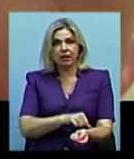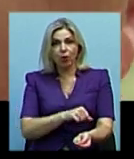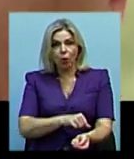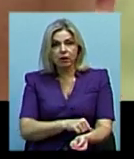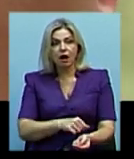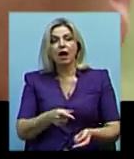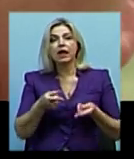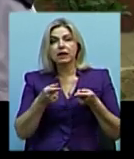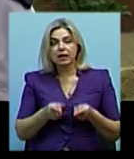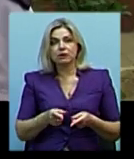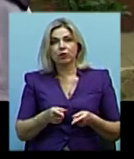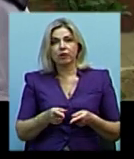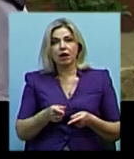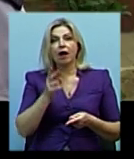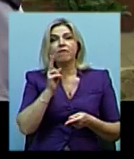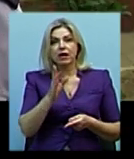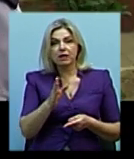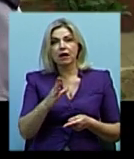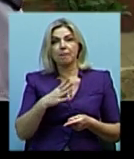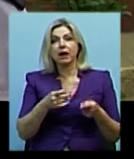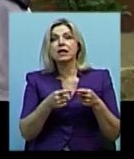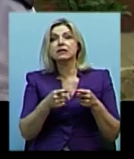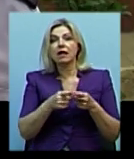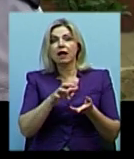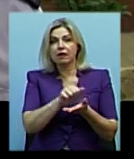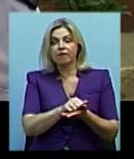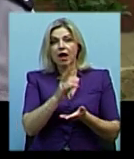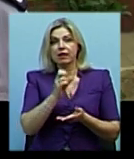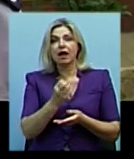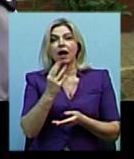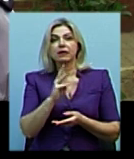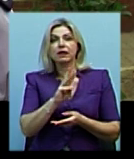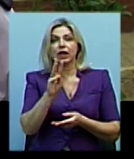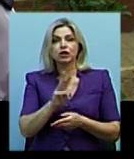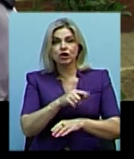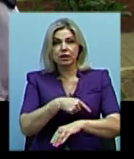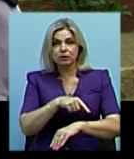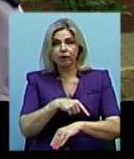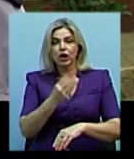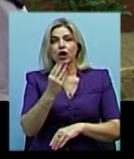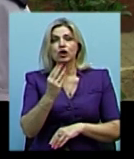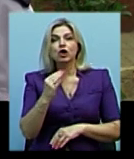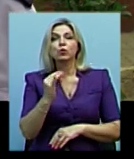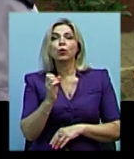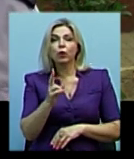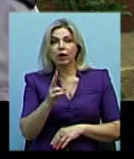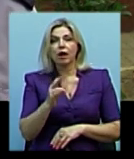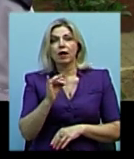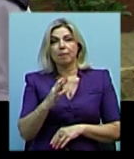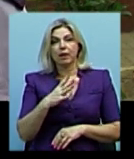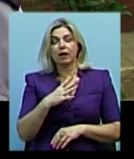що квартира була знята на 3 години, орендована. Шитюком встановлена